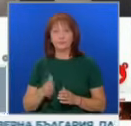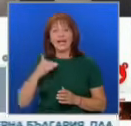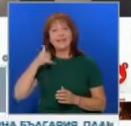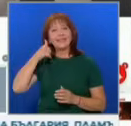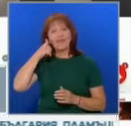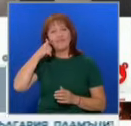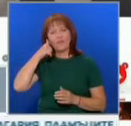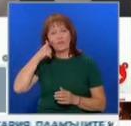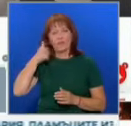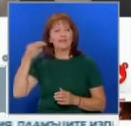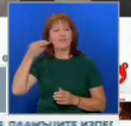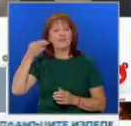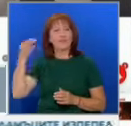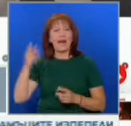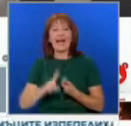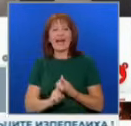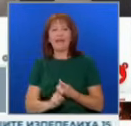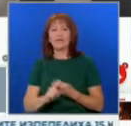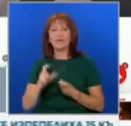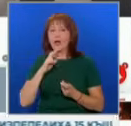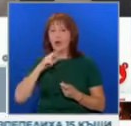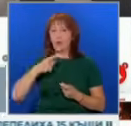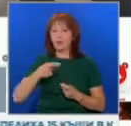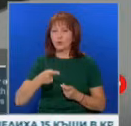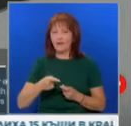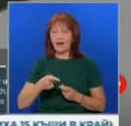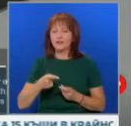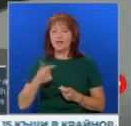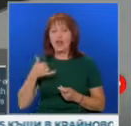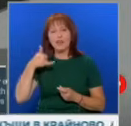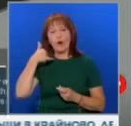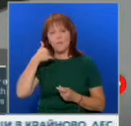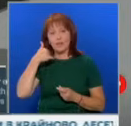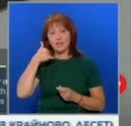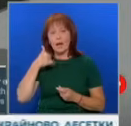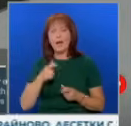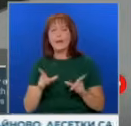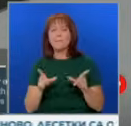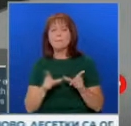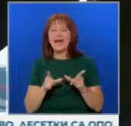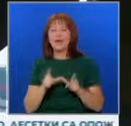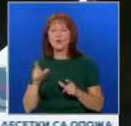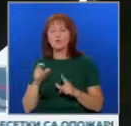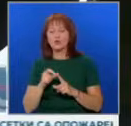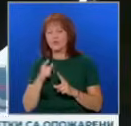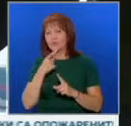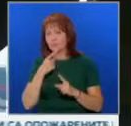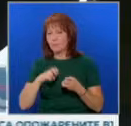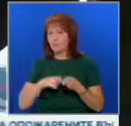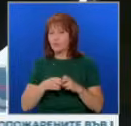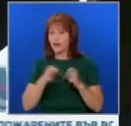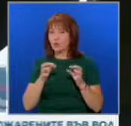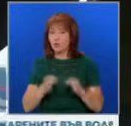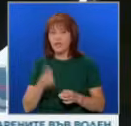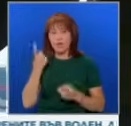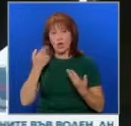Телефонният оператор на компанията CrowdStrike отговаряше на несекващи обаждания. От Microsoft съобщават, че проблемът е установен с нощи